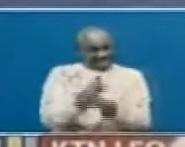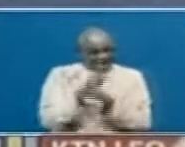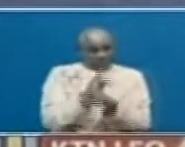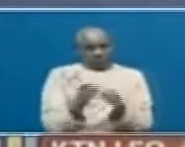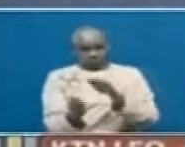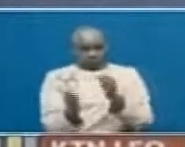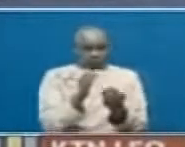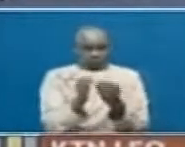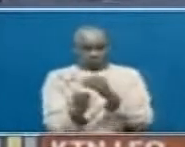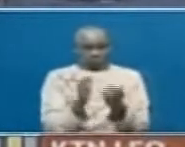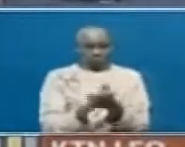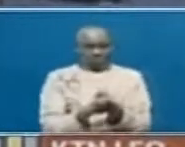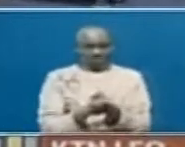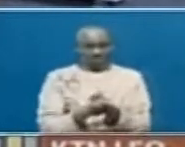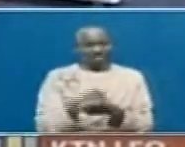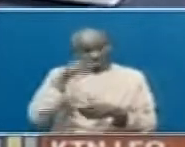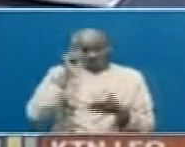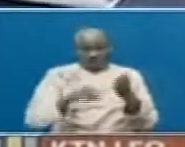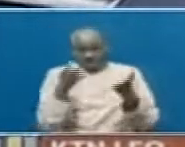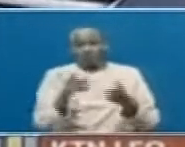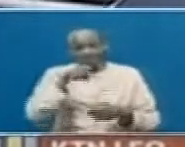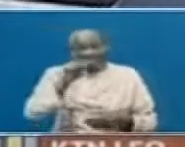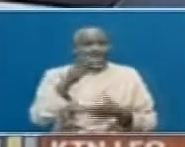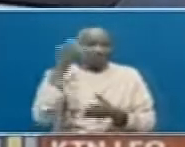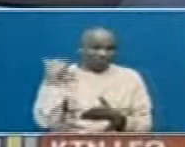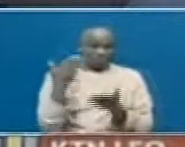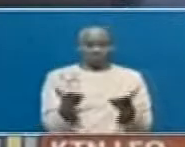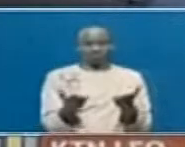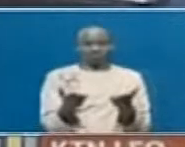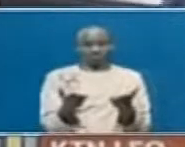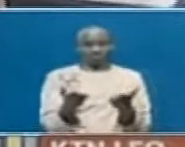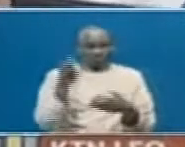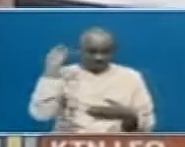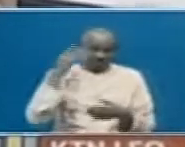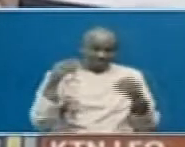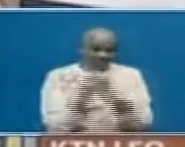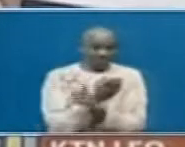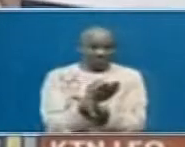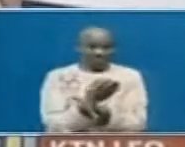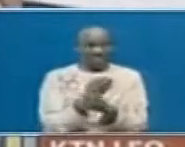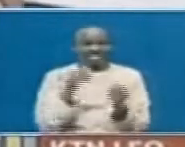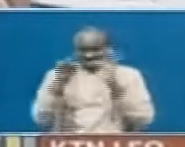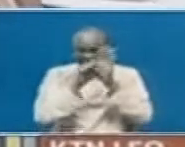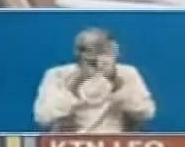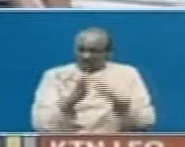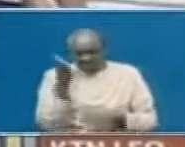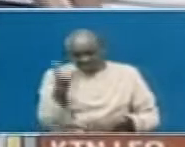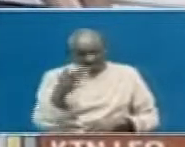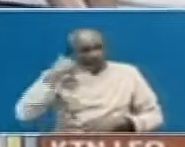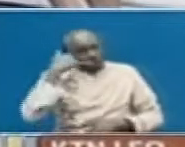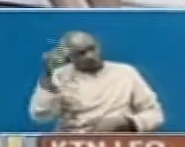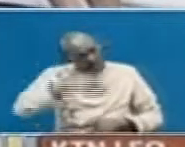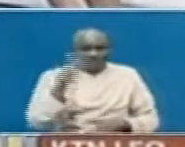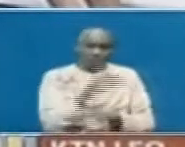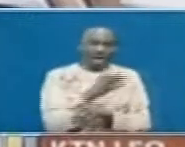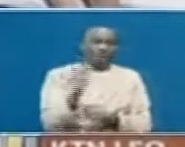Unaishikilia. Bwana unajua pale ulipokuwa tofauti na wasanii wengine, wewe ulikuwa karibu na power. Unajua kila uje status ilikuwa pigwa simu kuna kwaya